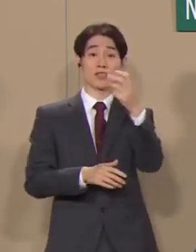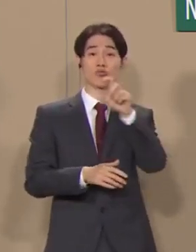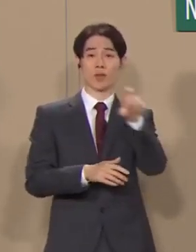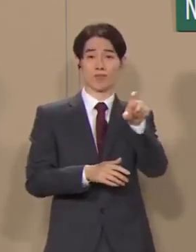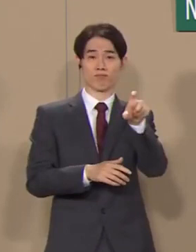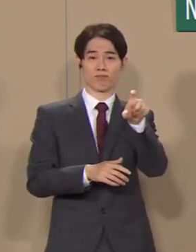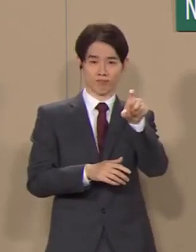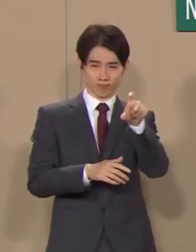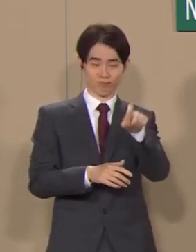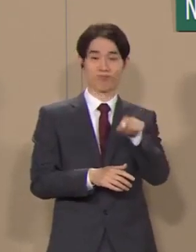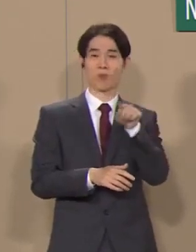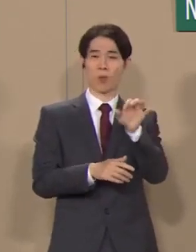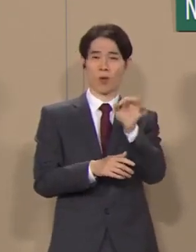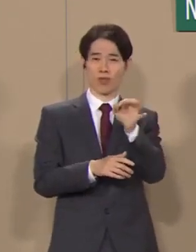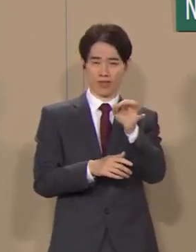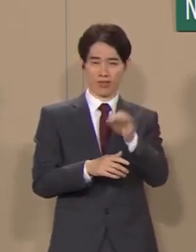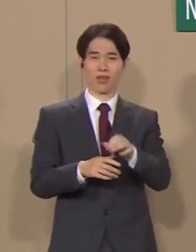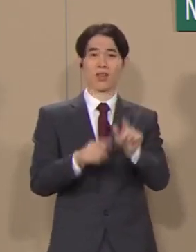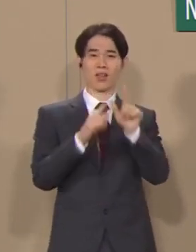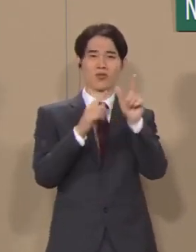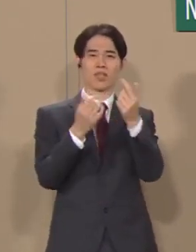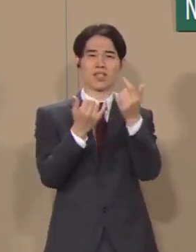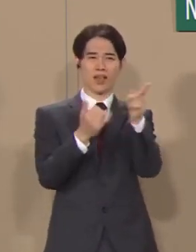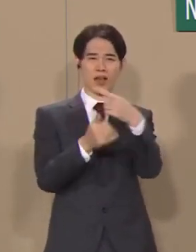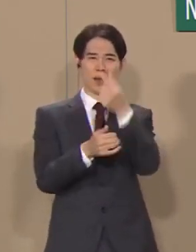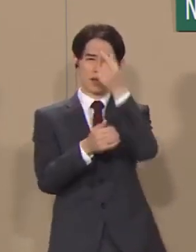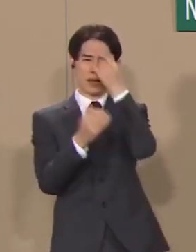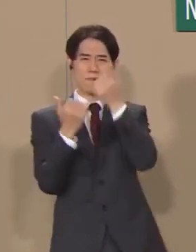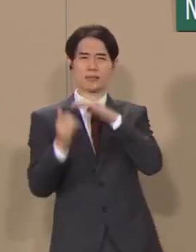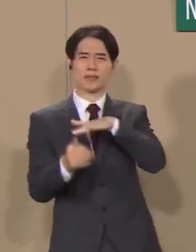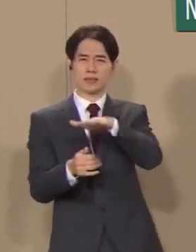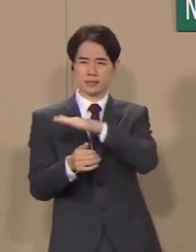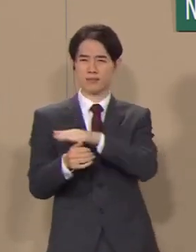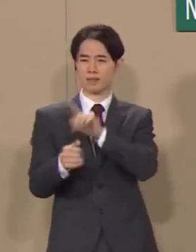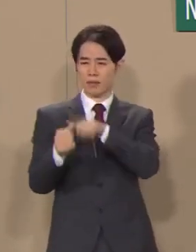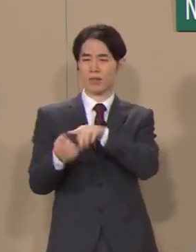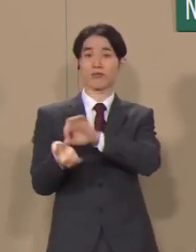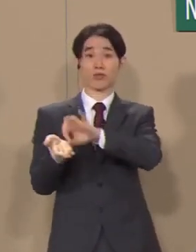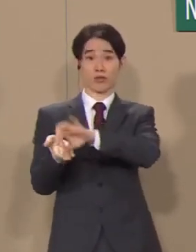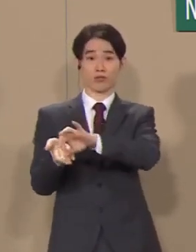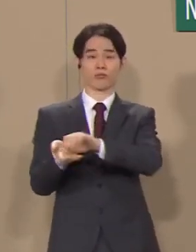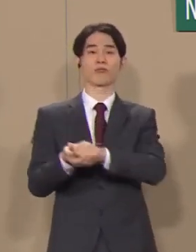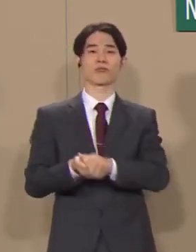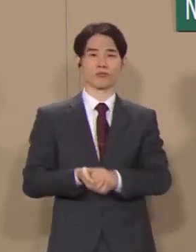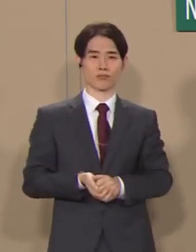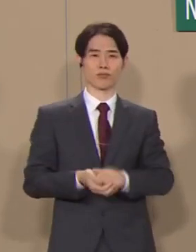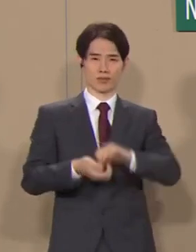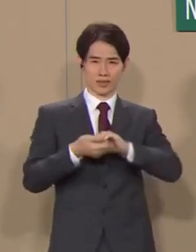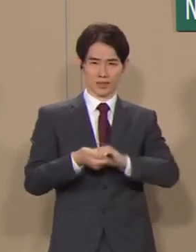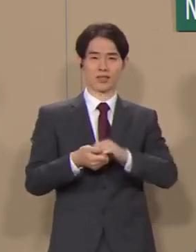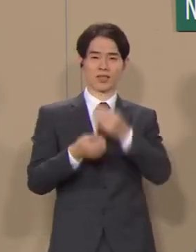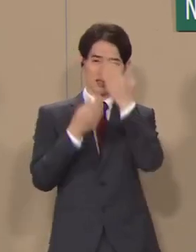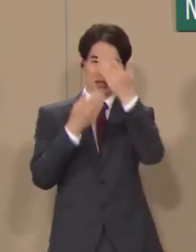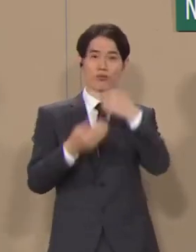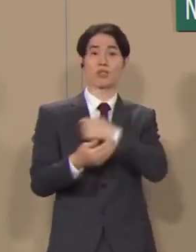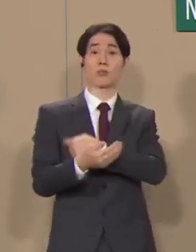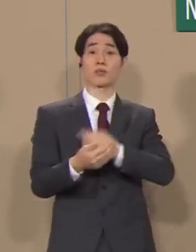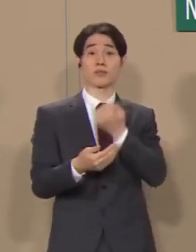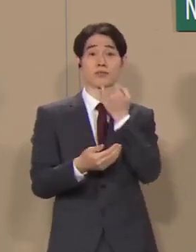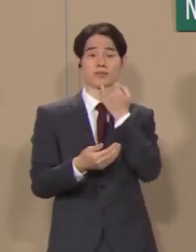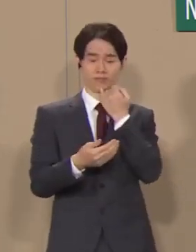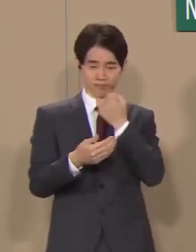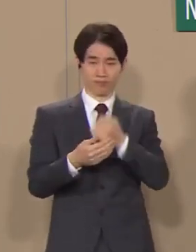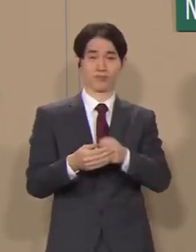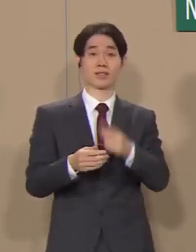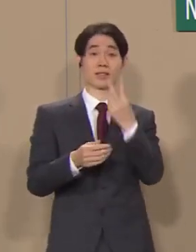ですこのお金が nhk から被害を受けておられる方のために使われます是非寄付する感覚で